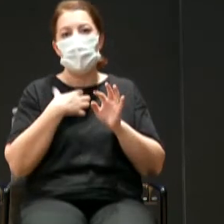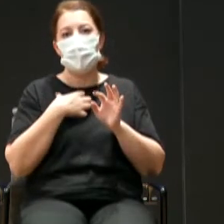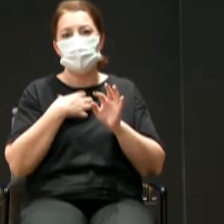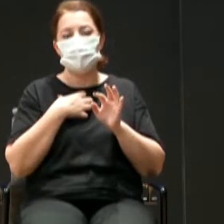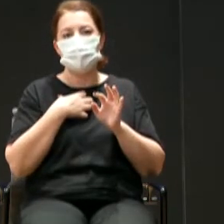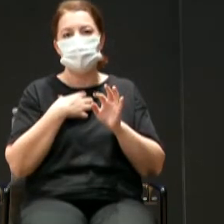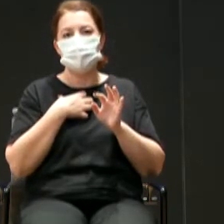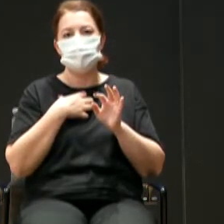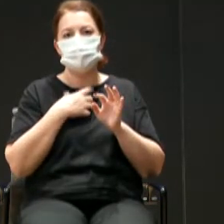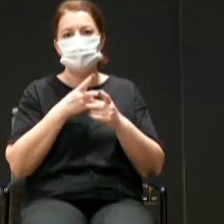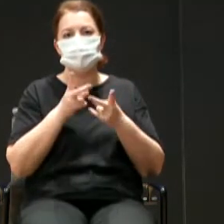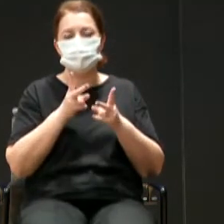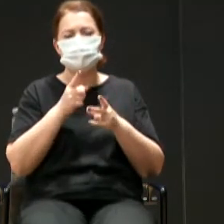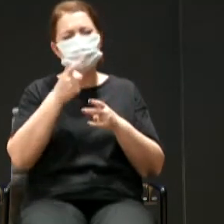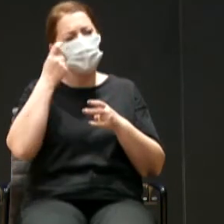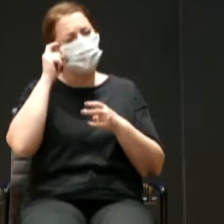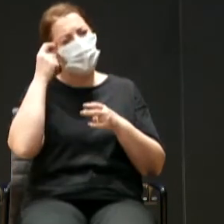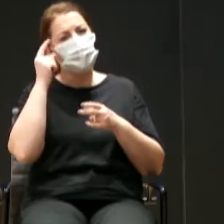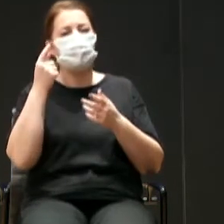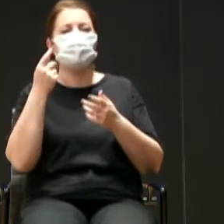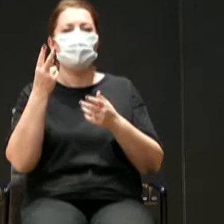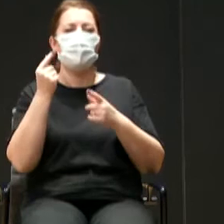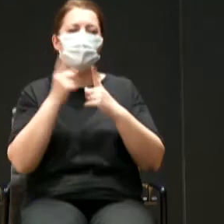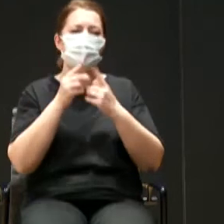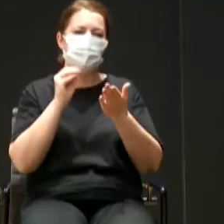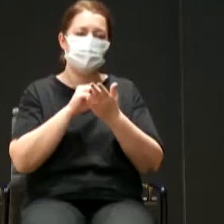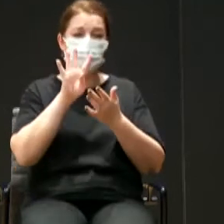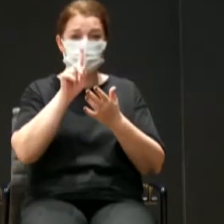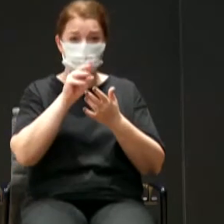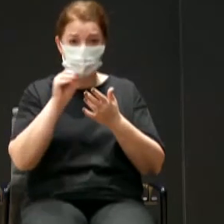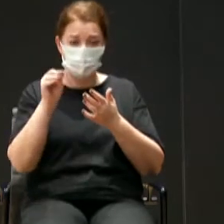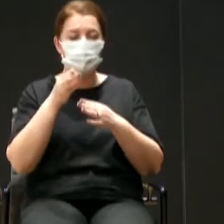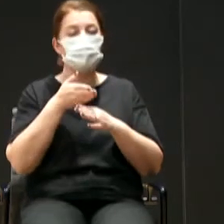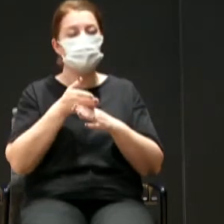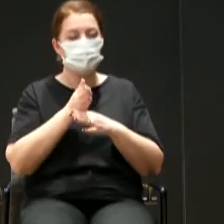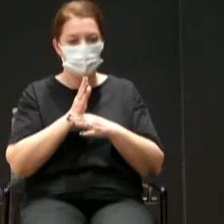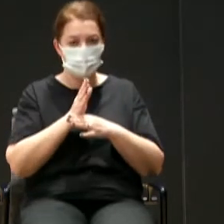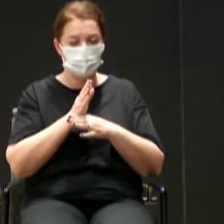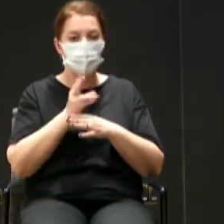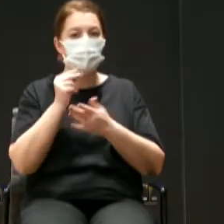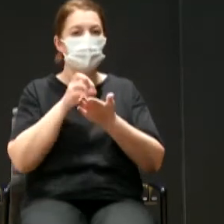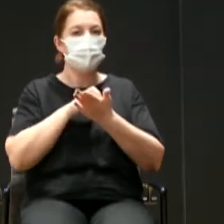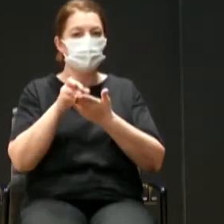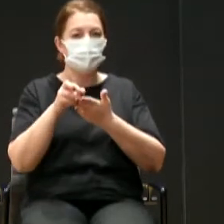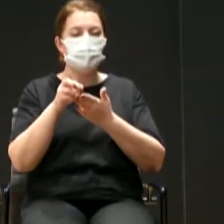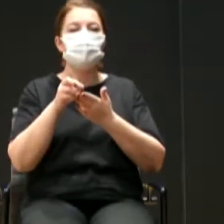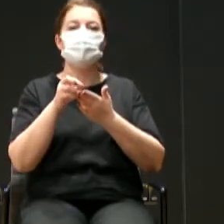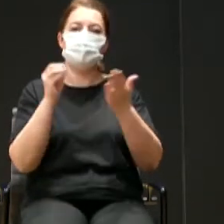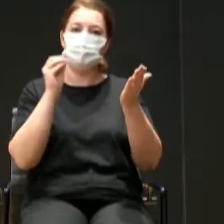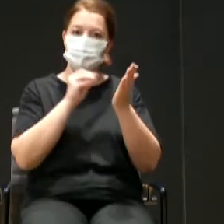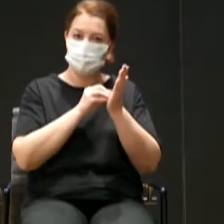elinizdedir. Siz tahmini olarak koyarsınız. 41 milyon lira doğrudur. Bütçe rakamına